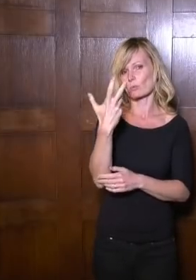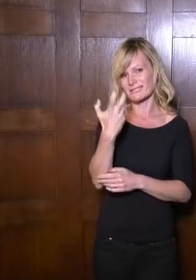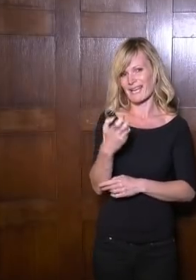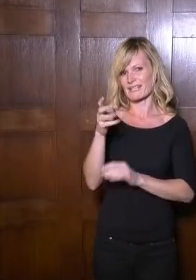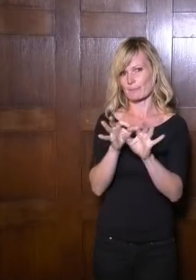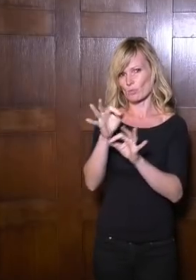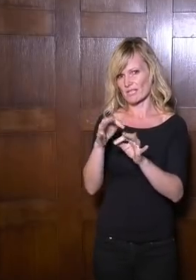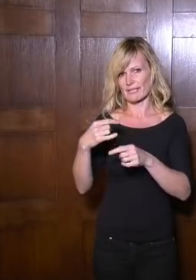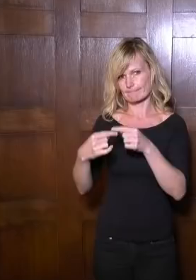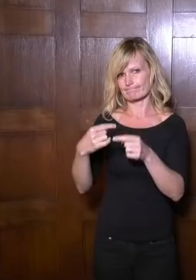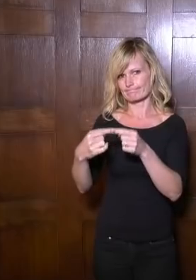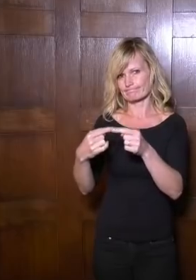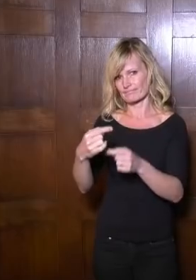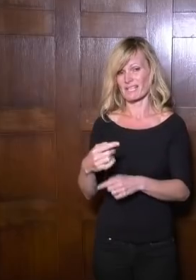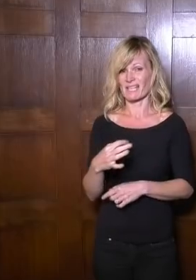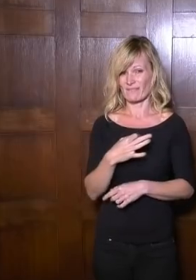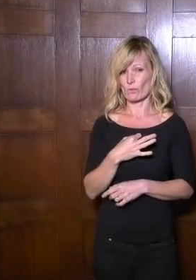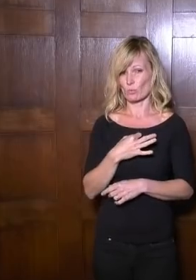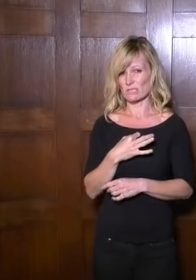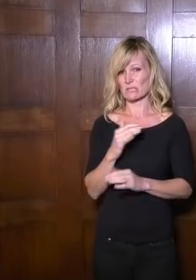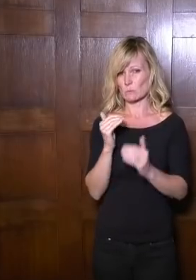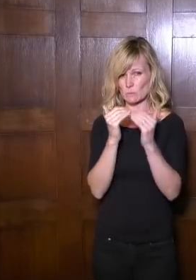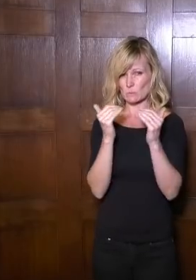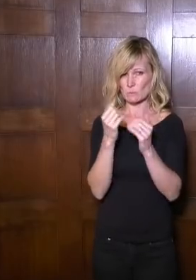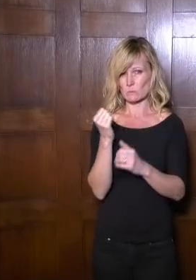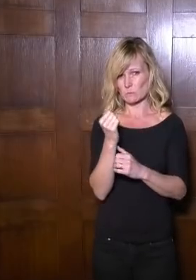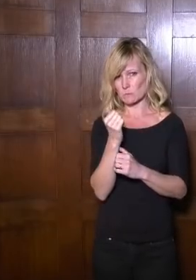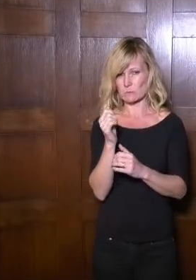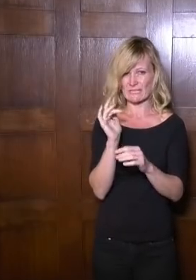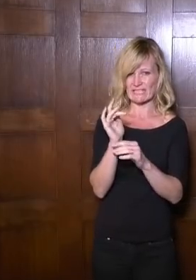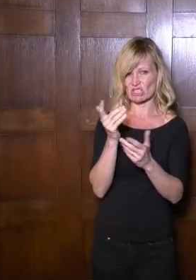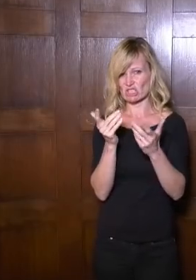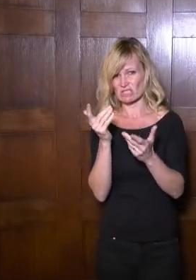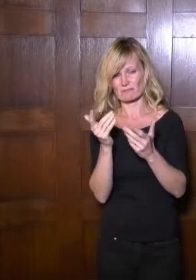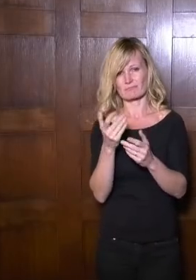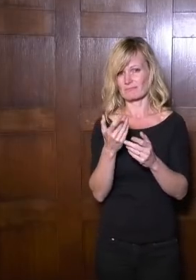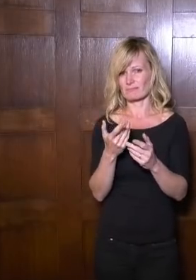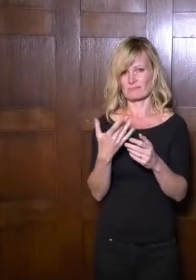Das ist sehr kritisch, ja, und das ist wirklich kritisch. Man kann dort nicht kostendeckend arbeiten.